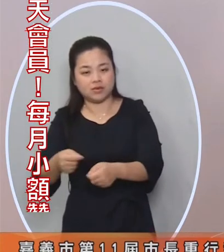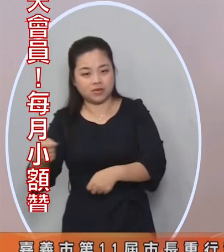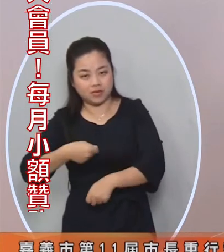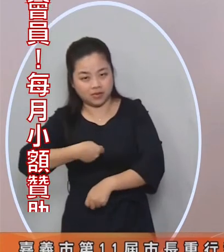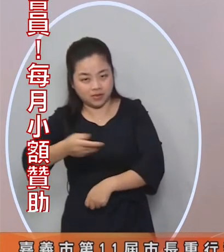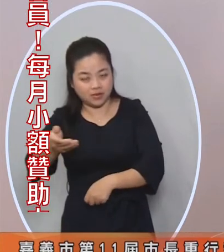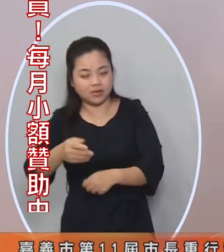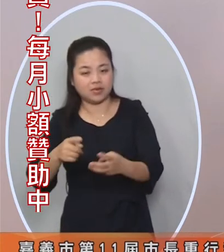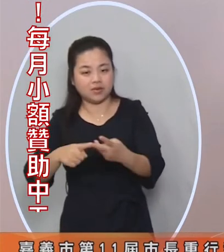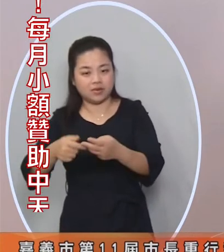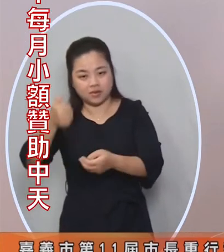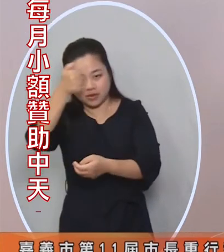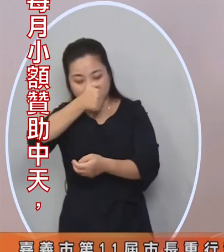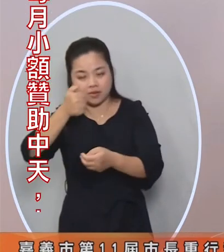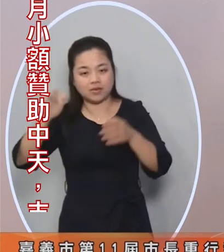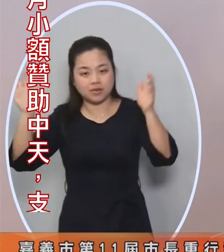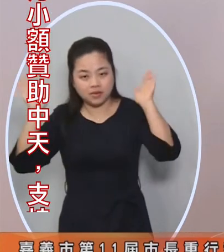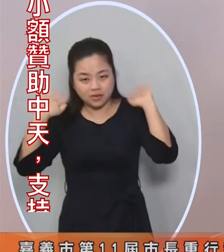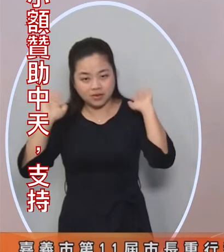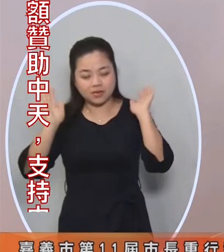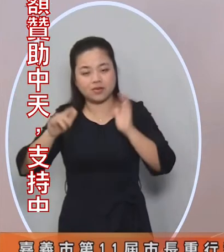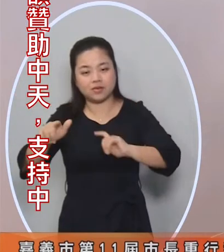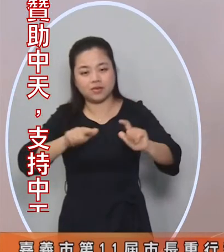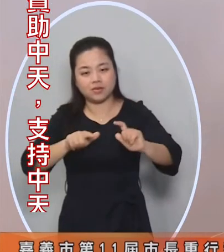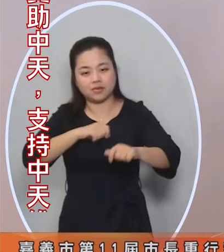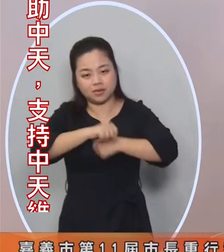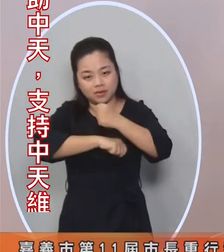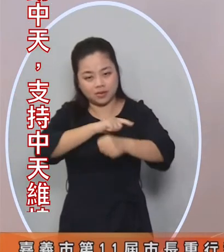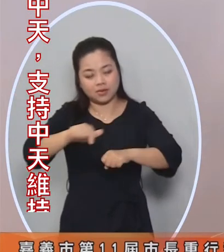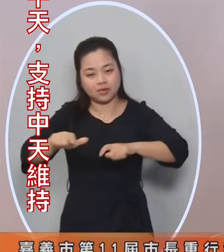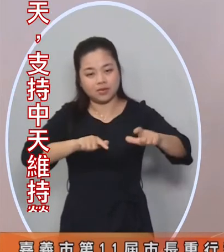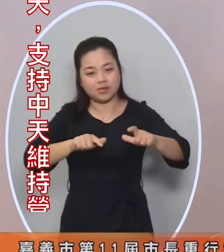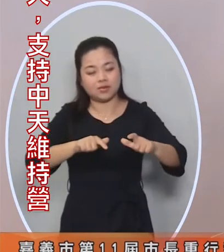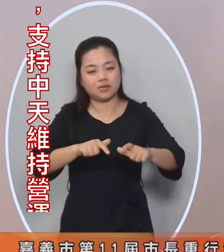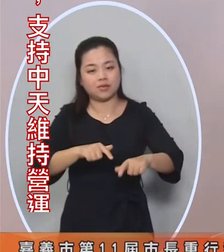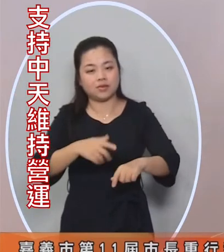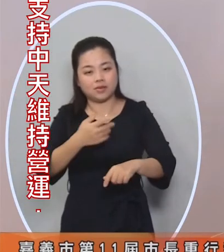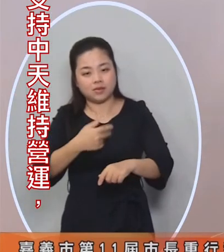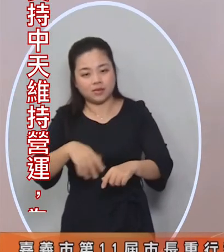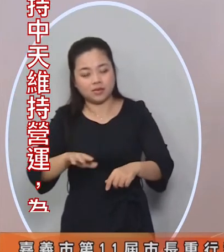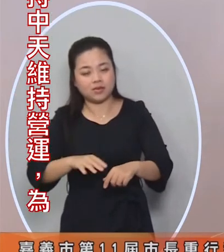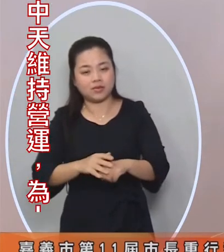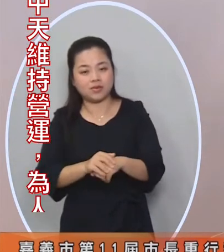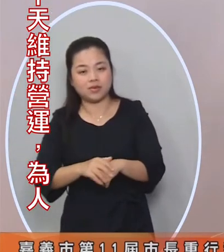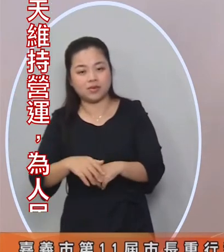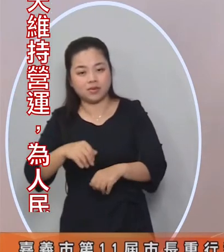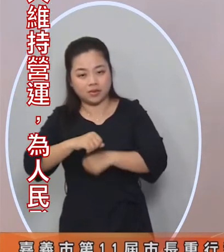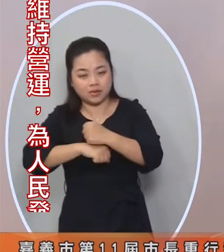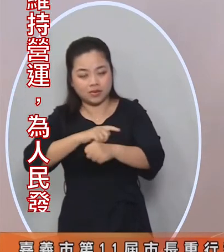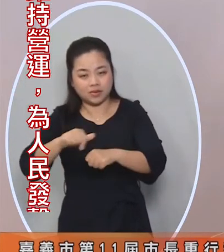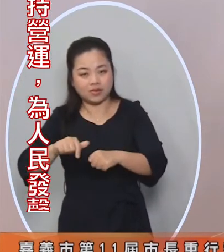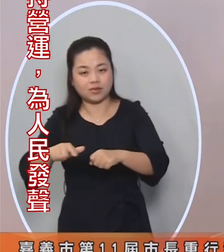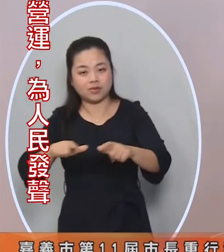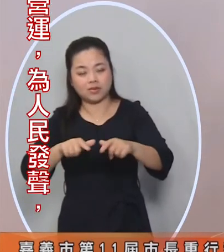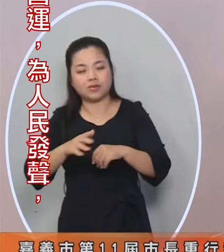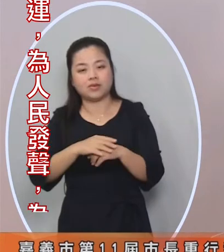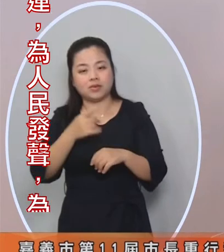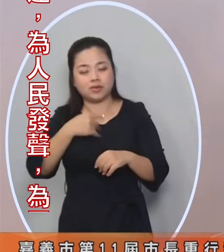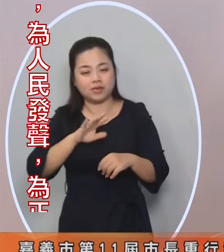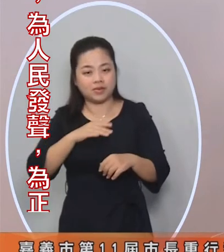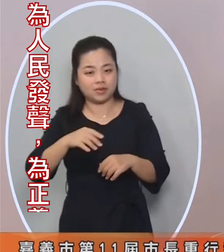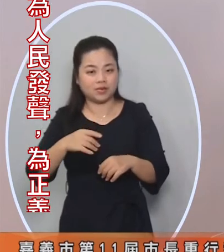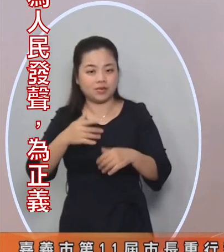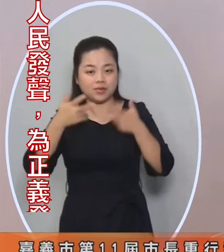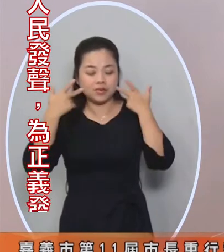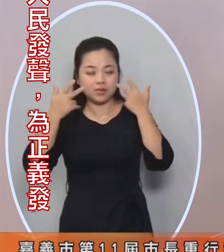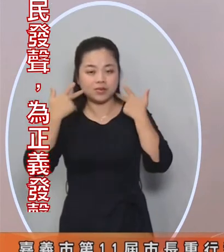园、敬老公园、儿童公园、宠物公园、流浪动物保护公园、原住民文化公园、新